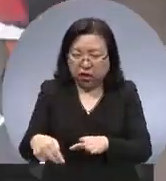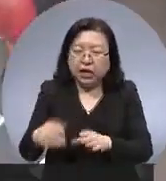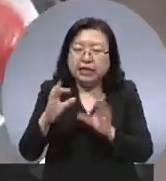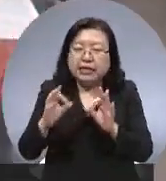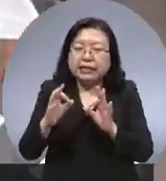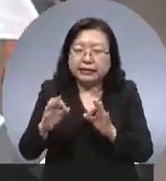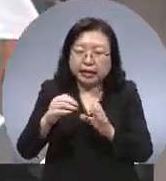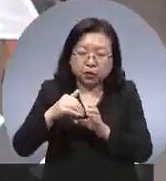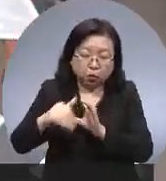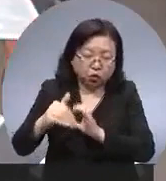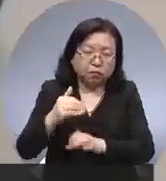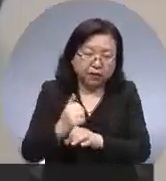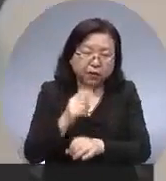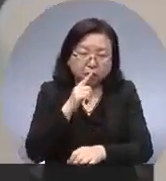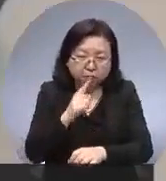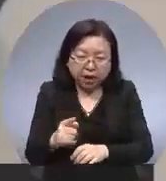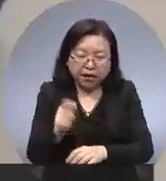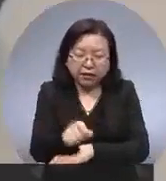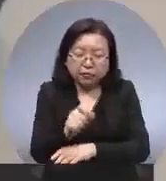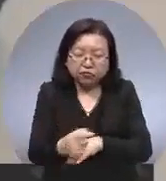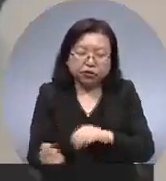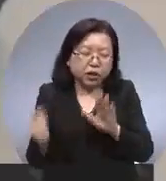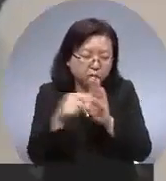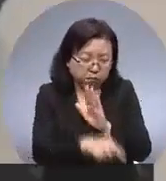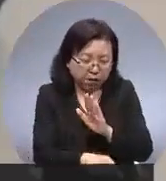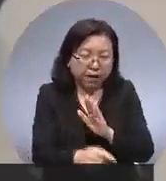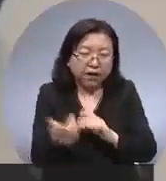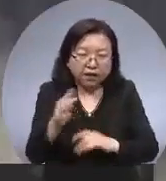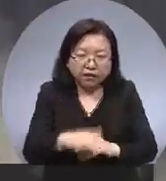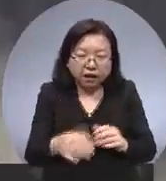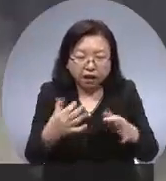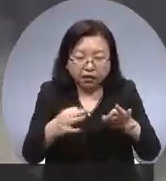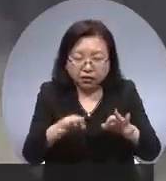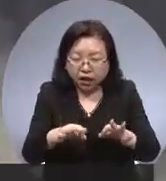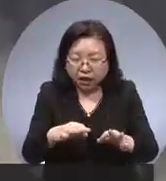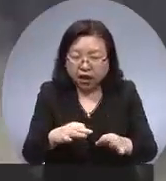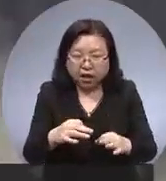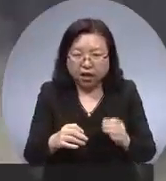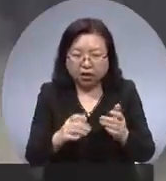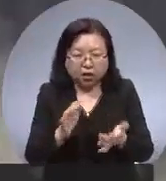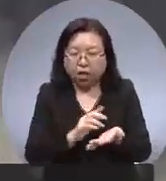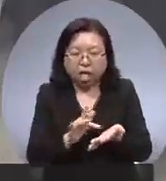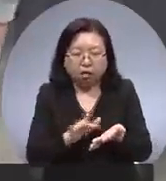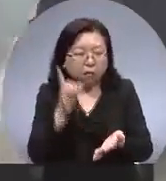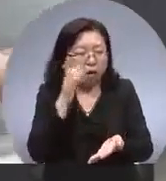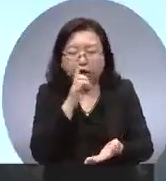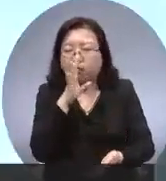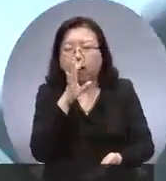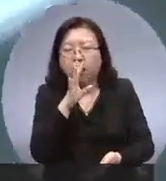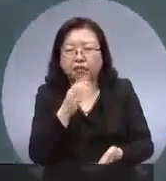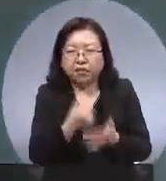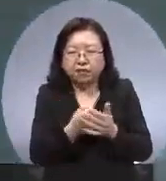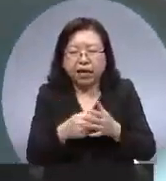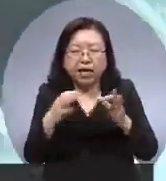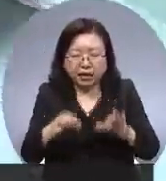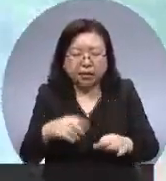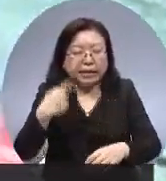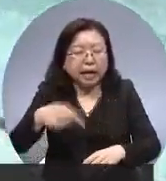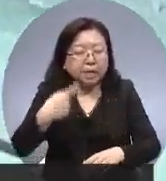사무실 안까지 들어옵니다 그런데 은행의 문제로 이채가 안 된다 며 돈을 곳 보내주겠다고 약속한 뒤 주소를